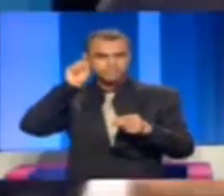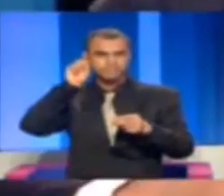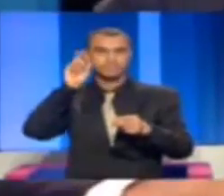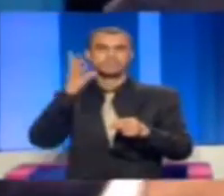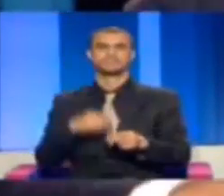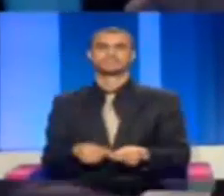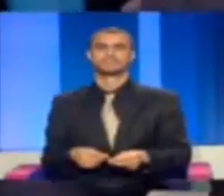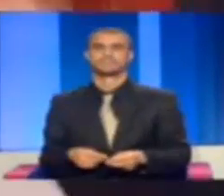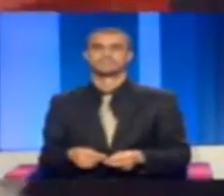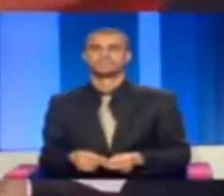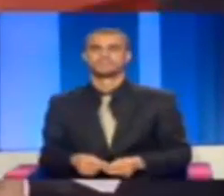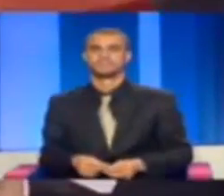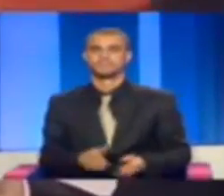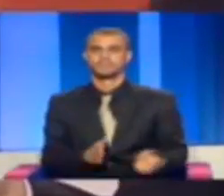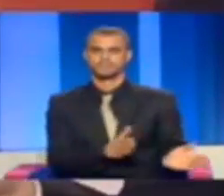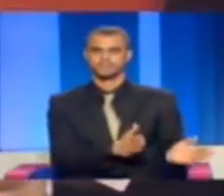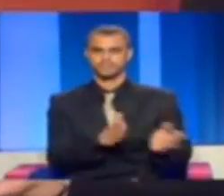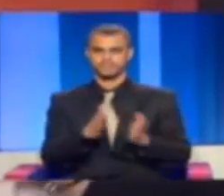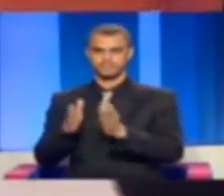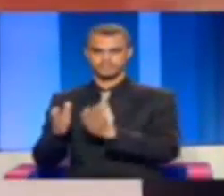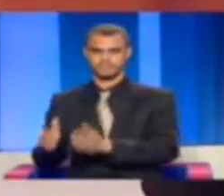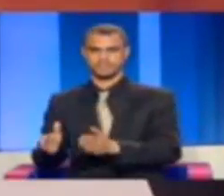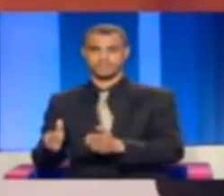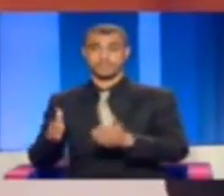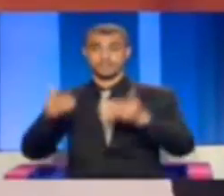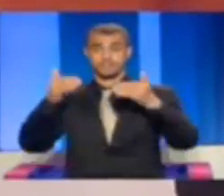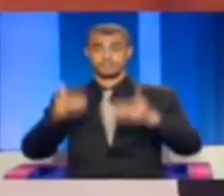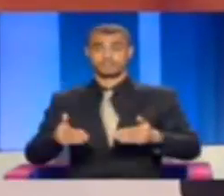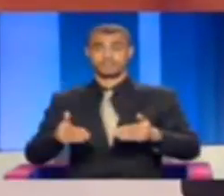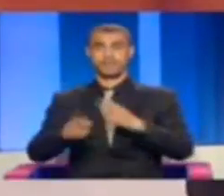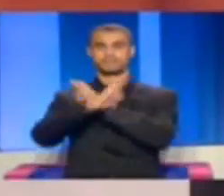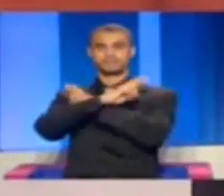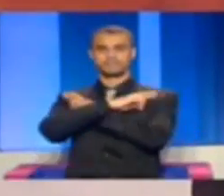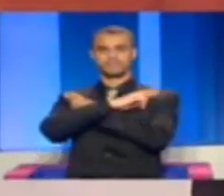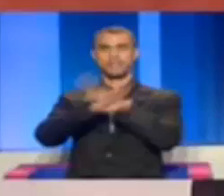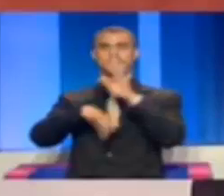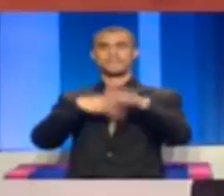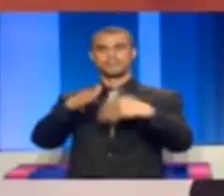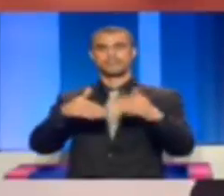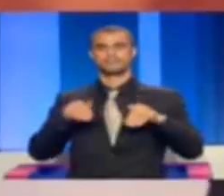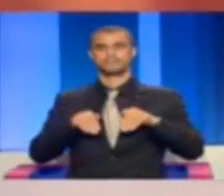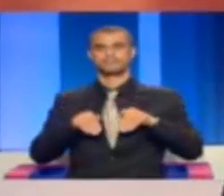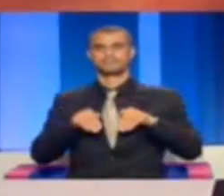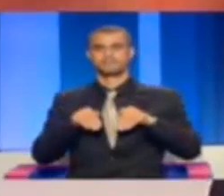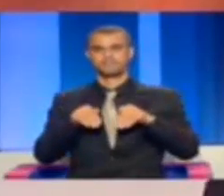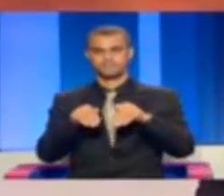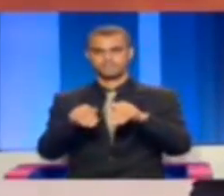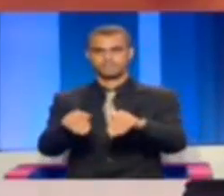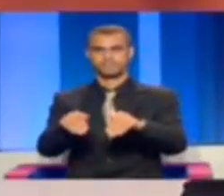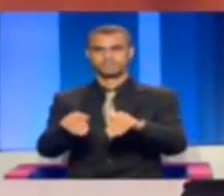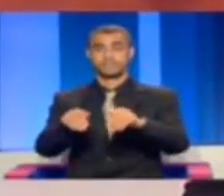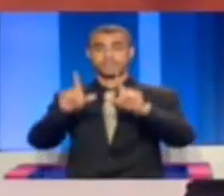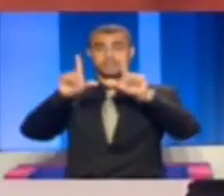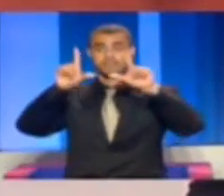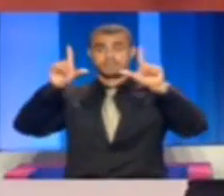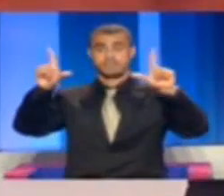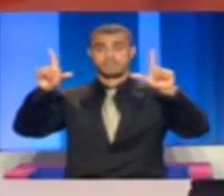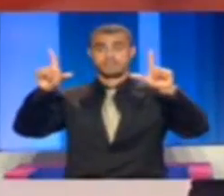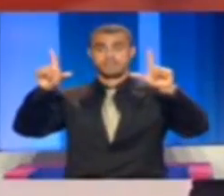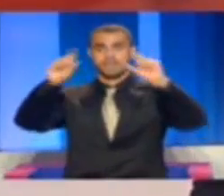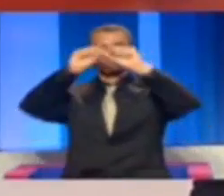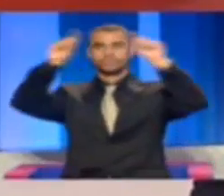المعينات السمعيه. غنفصل معاك غنرجع لك طبعا، ولكن بعد الفاصل، فاصل قصير، نعود بعده مشاهدينا لمتابعه النقاش